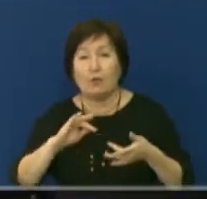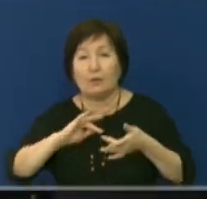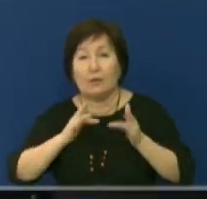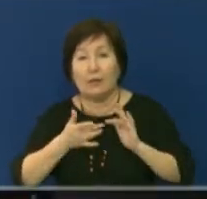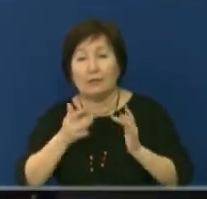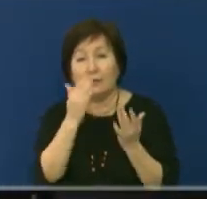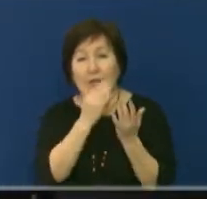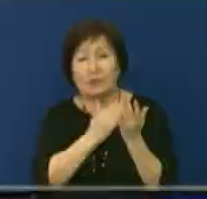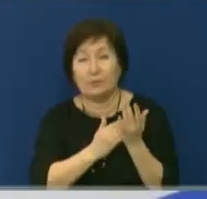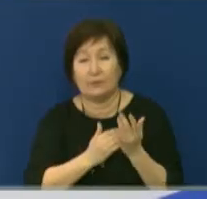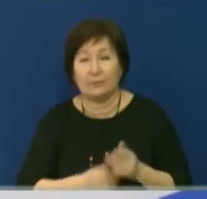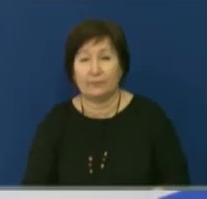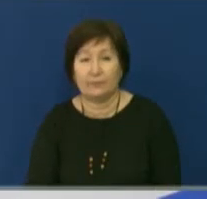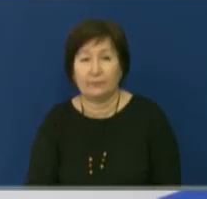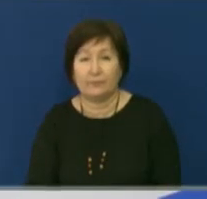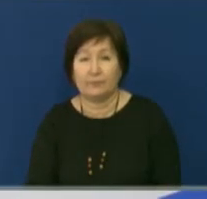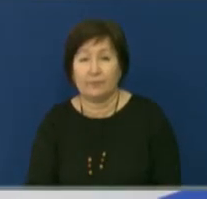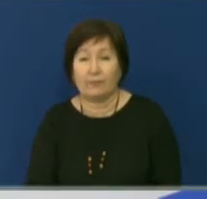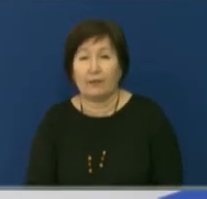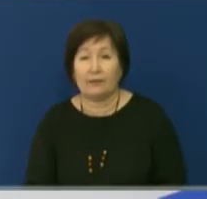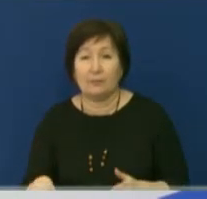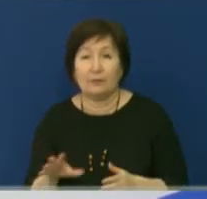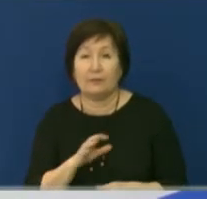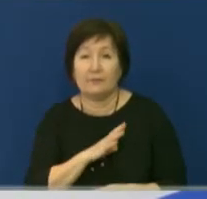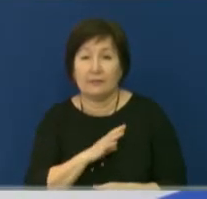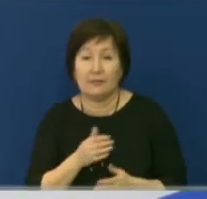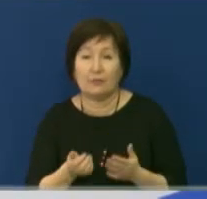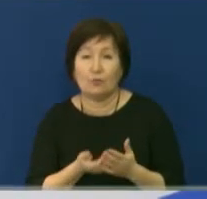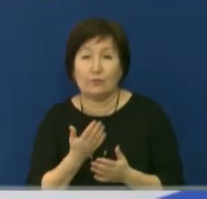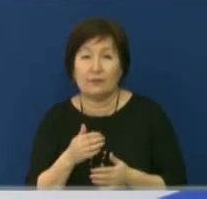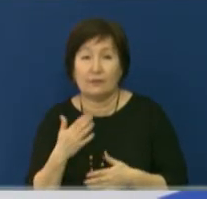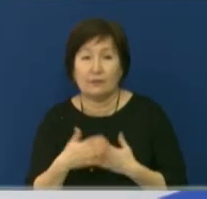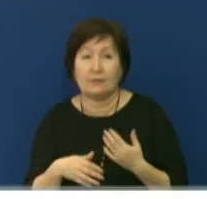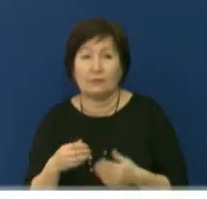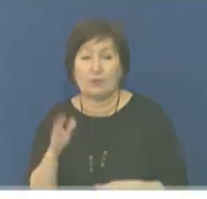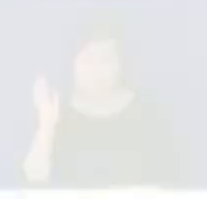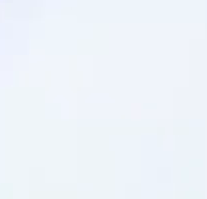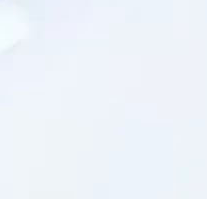Макзумов, телеканал «Семей». Это были все новости к этому часу. Всего доброго.